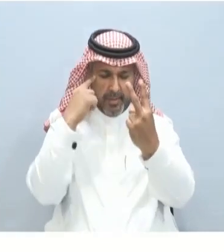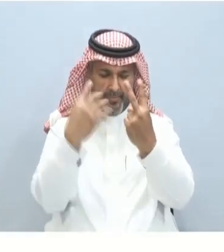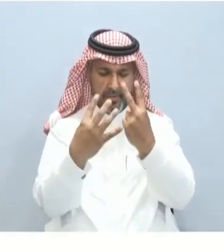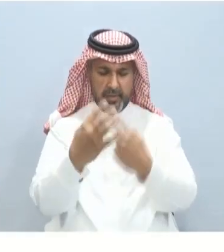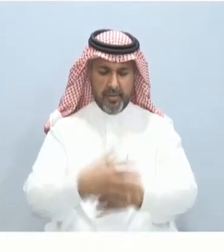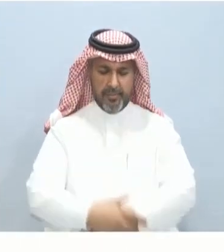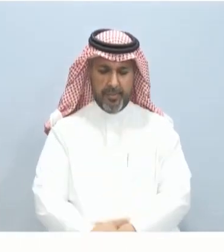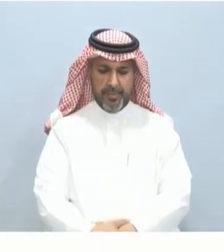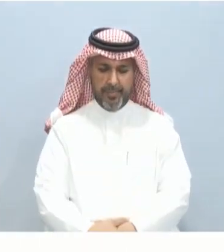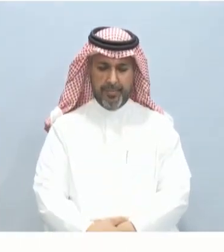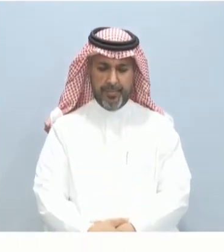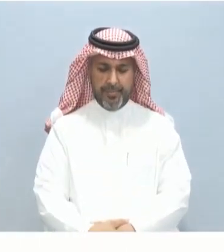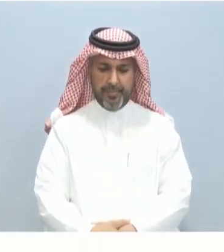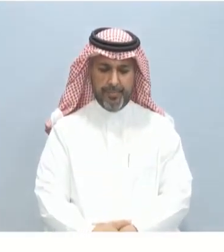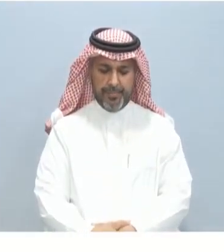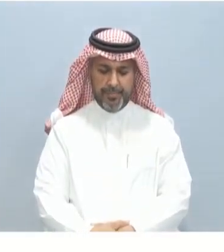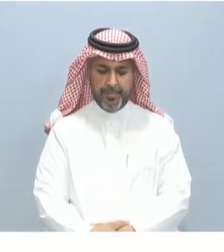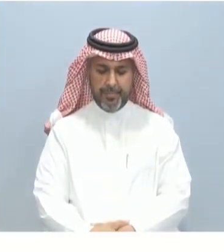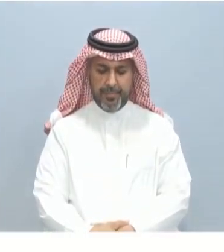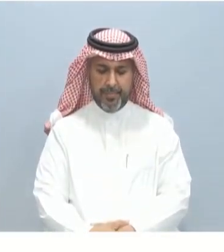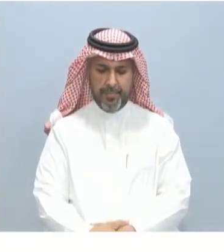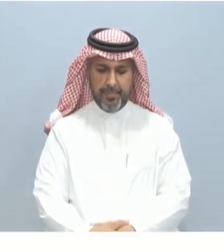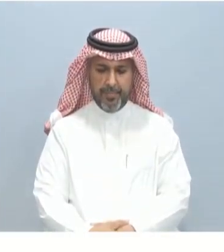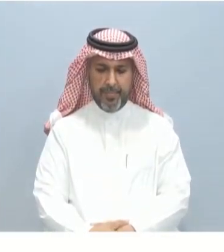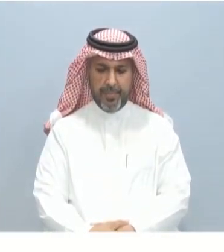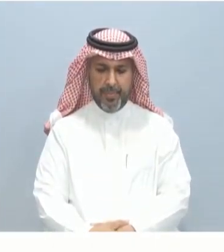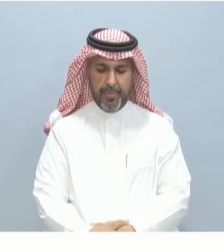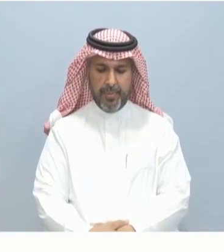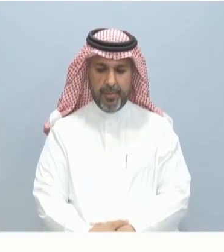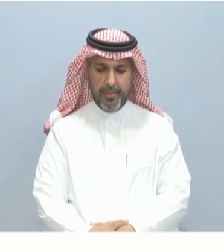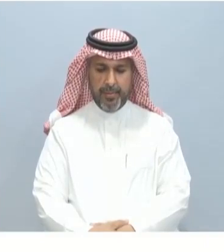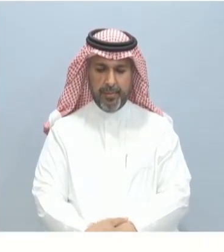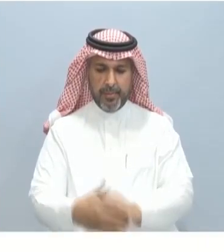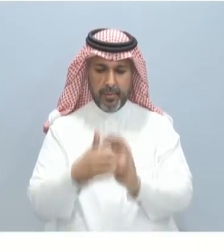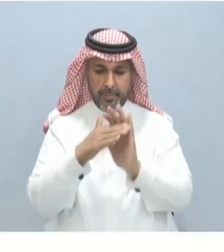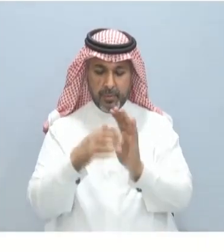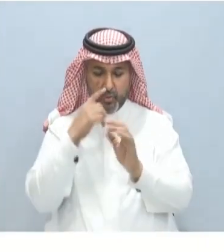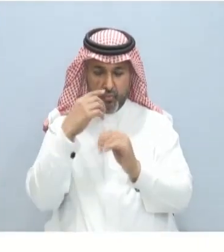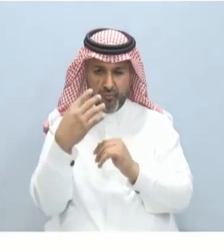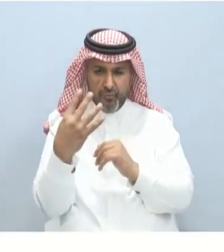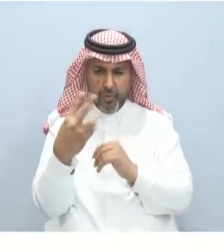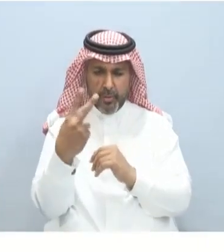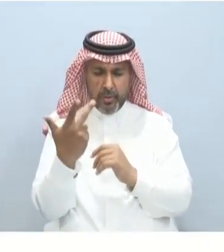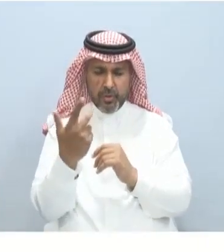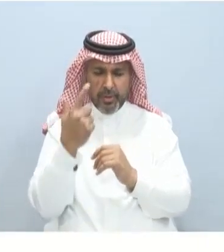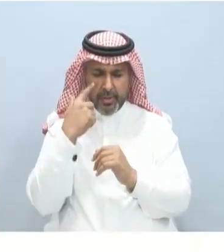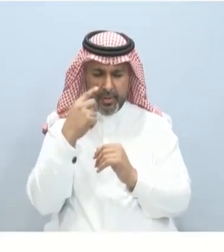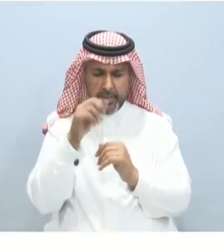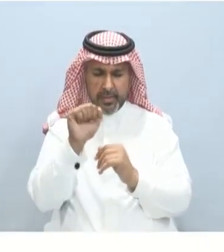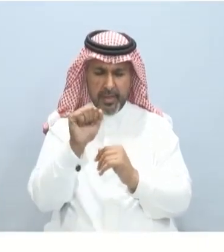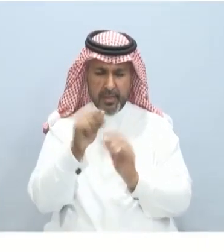16 عباره عن مربع للعدد اربعه هل الحد الاوسط يساوي